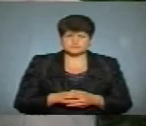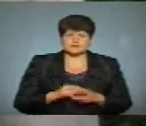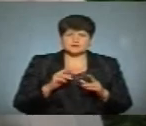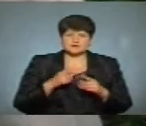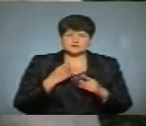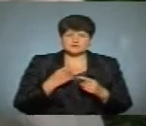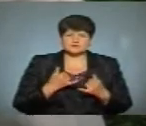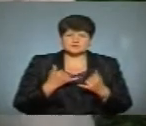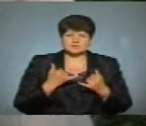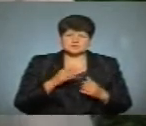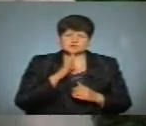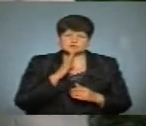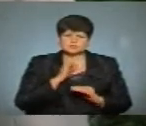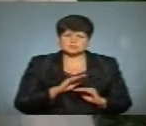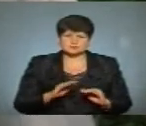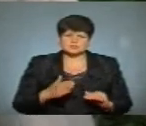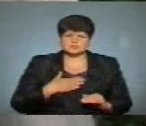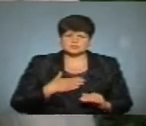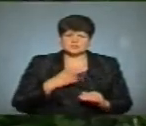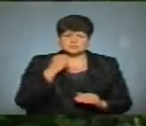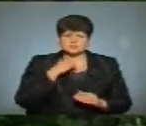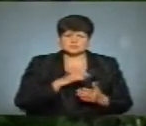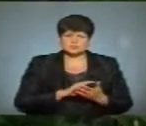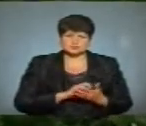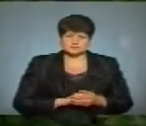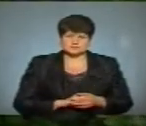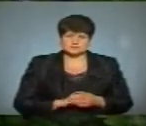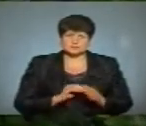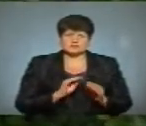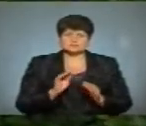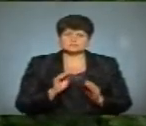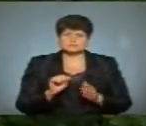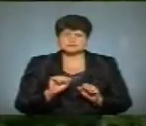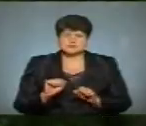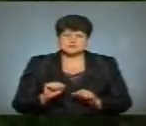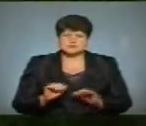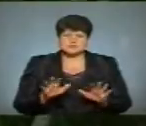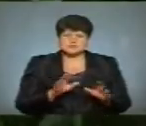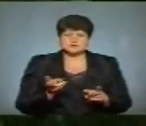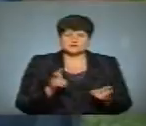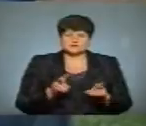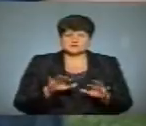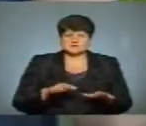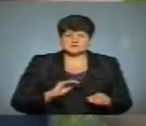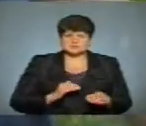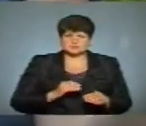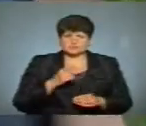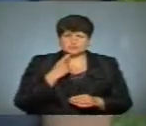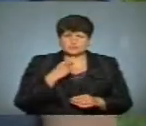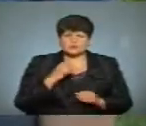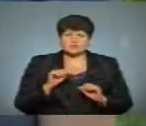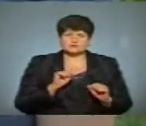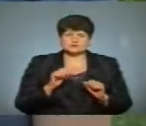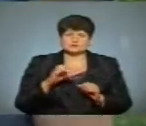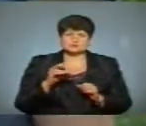для жінок з дітьми і для нас, пенсіонерів. Порядковувати парк пенсіонерам допомагають місцеві підприємці, розповіла